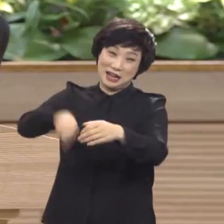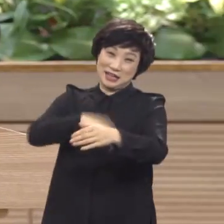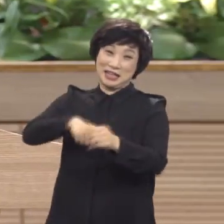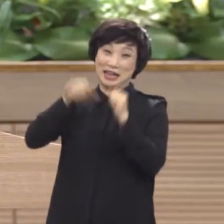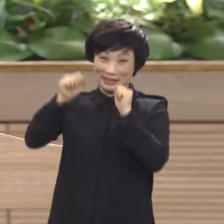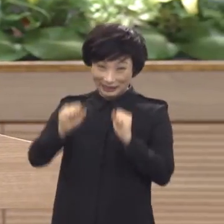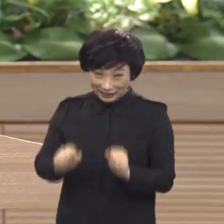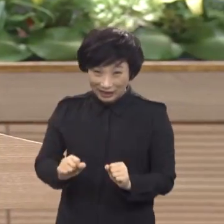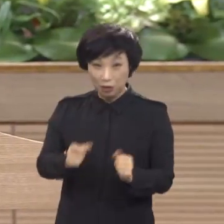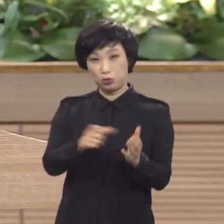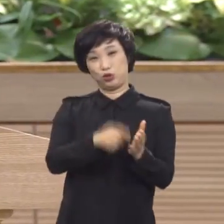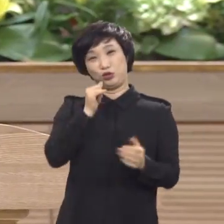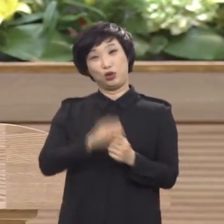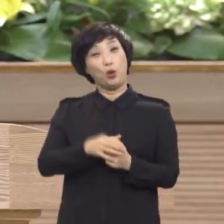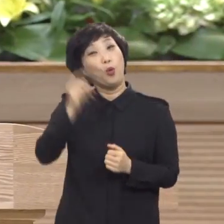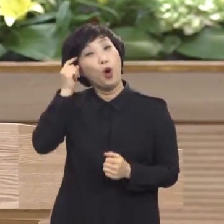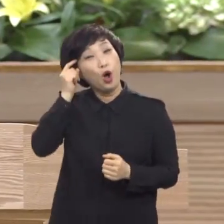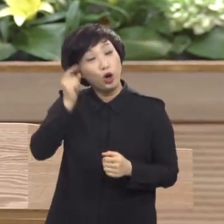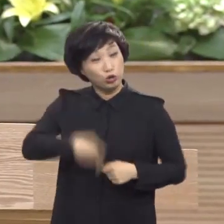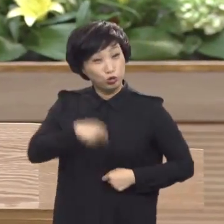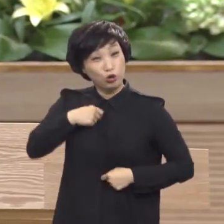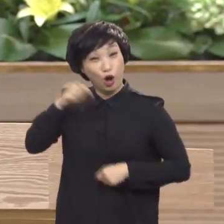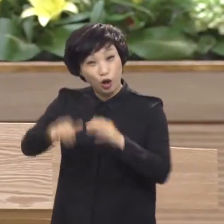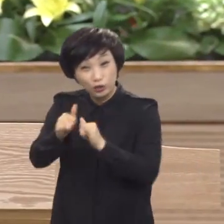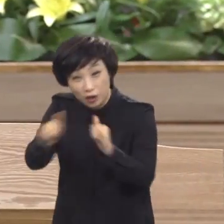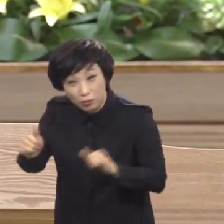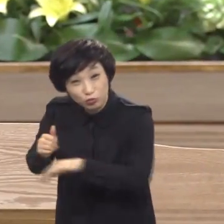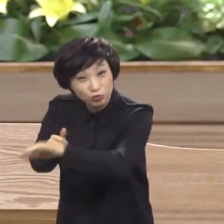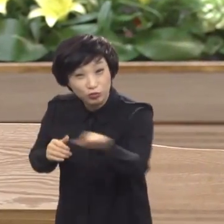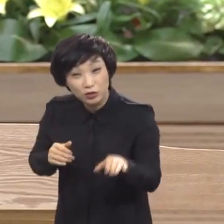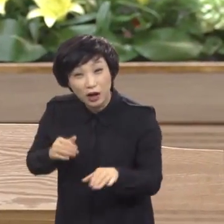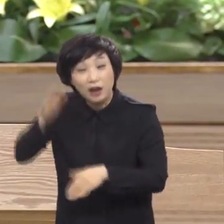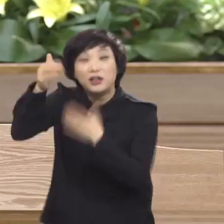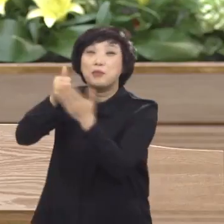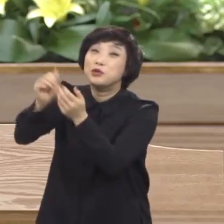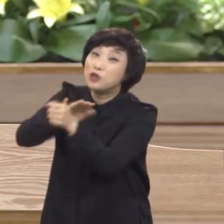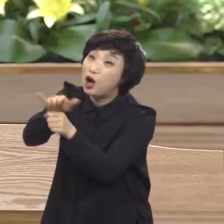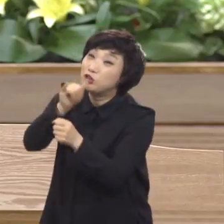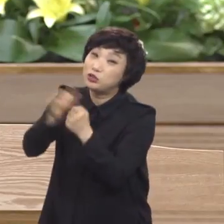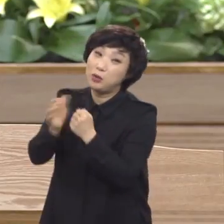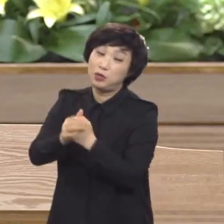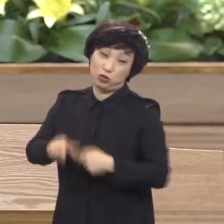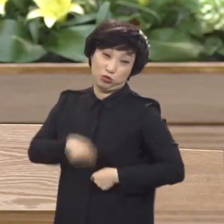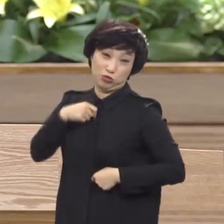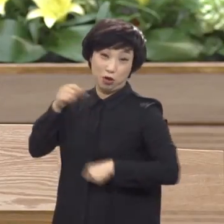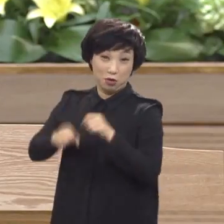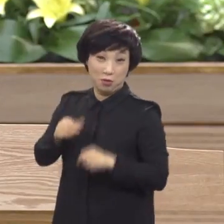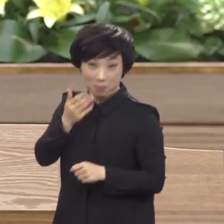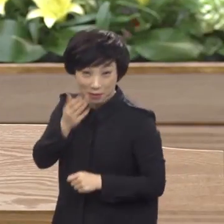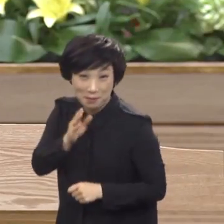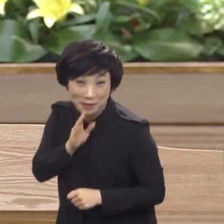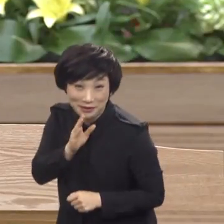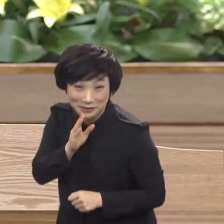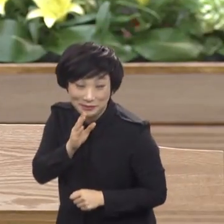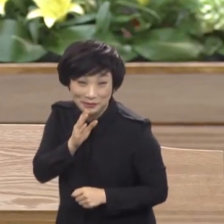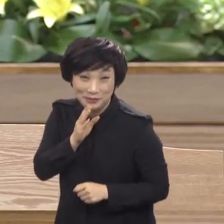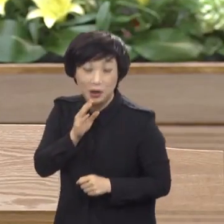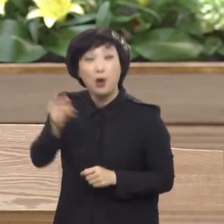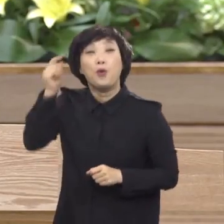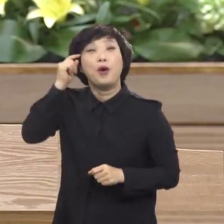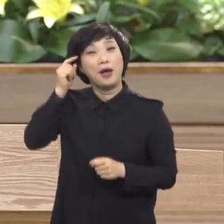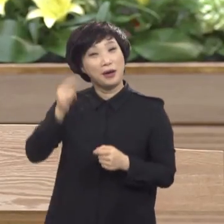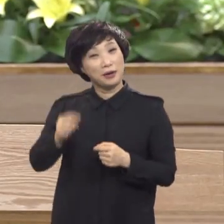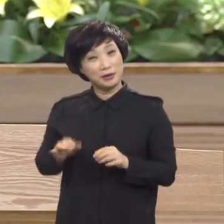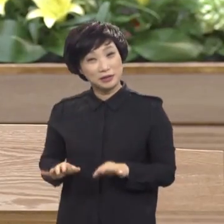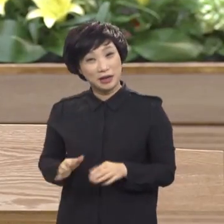거하느니라. 왜냐? 의를 행하는 자가 하나님을 사랑하기 때문에 의를 행하는데, 왜